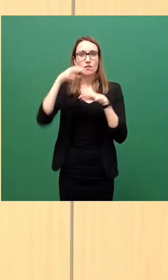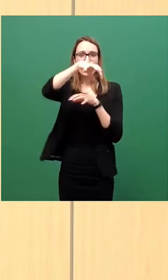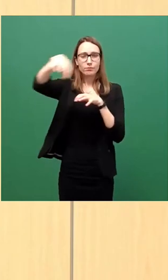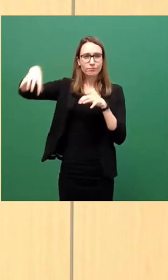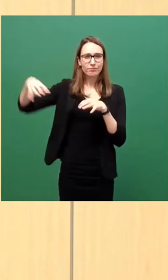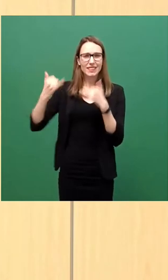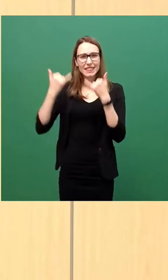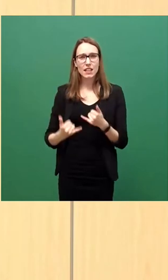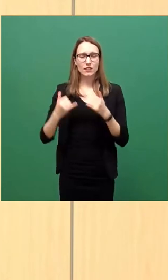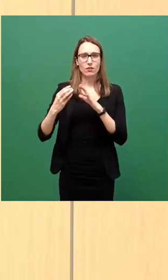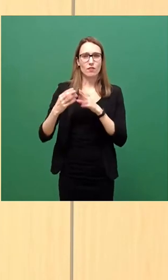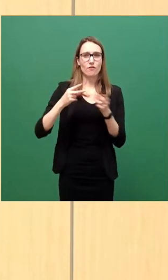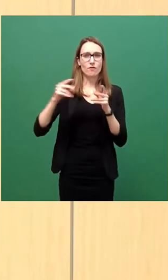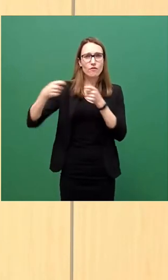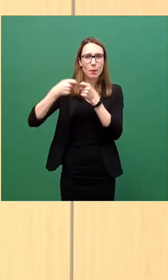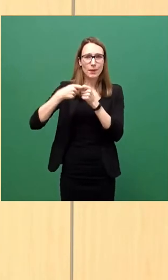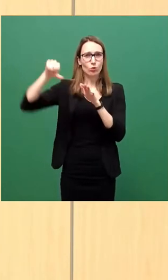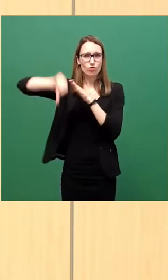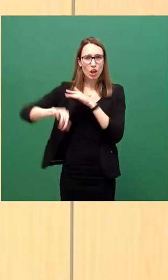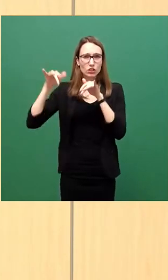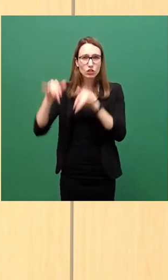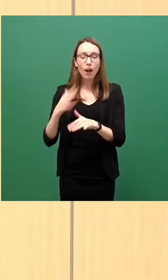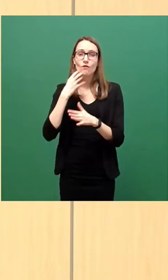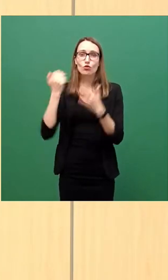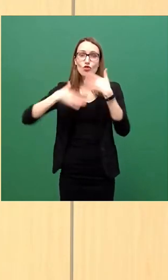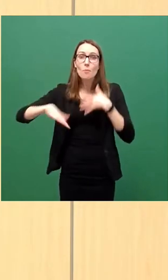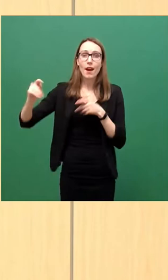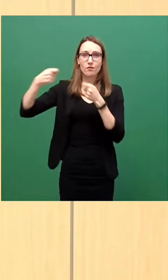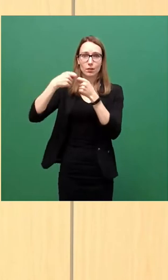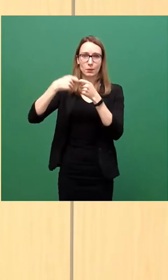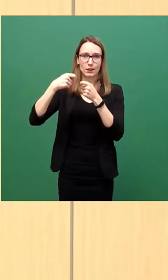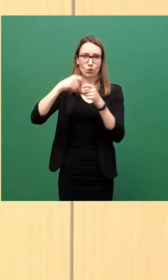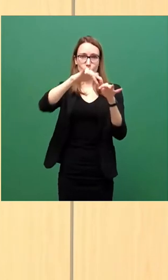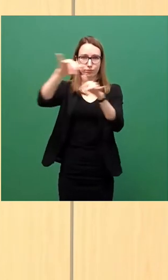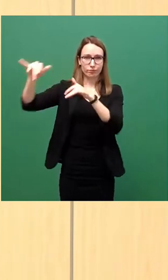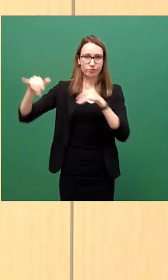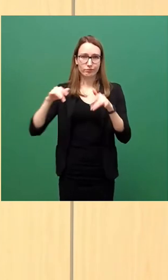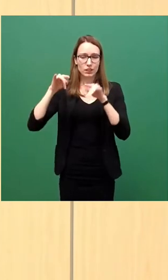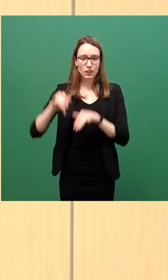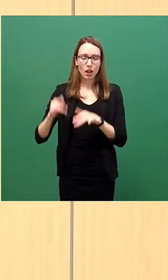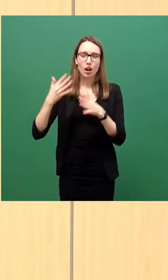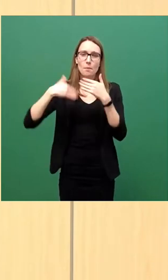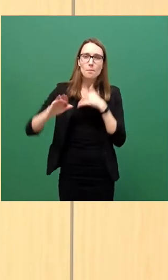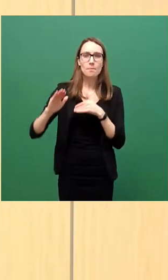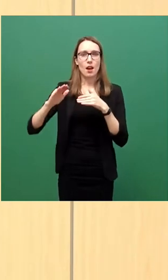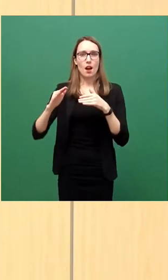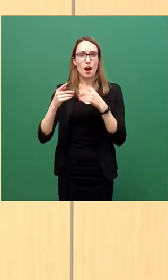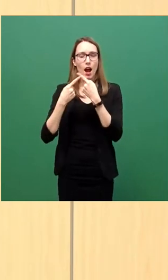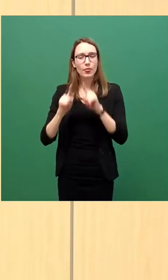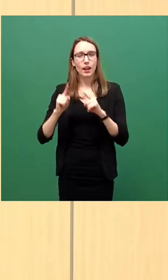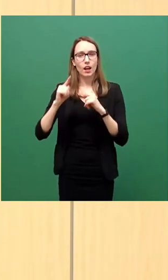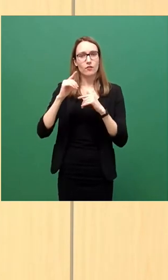werden, sozusagen attraktiver machen. Wir wollen die Alternative zum privaten PKW